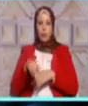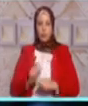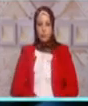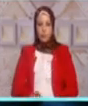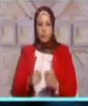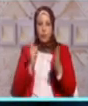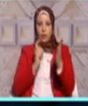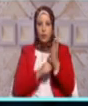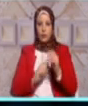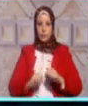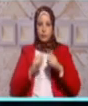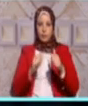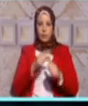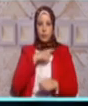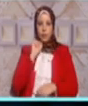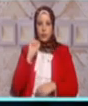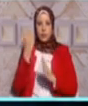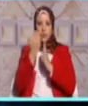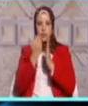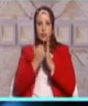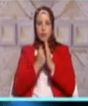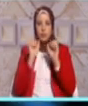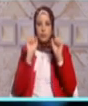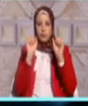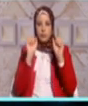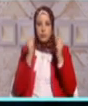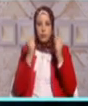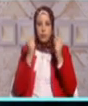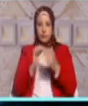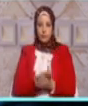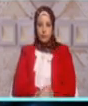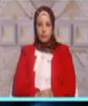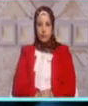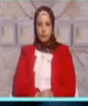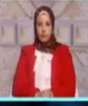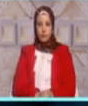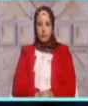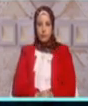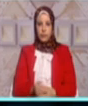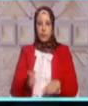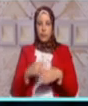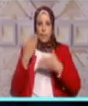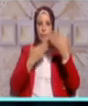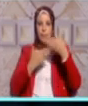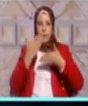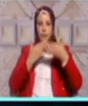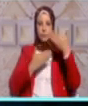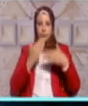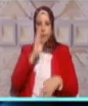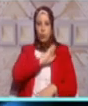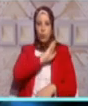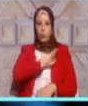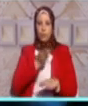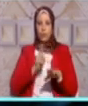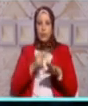يتعلق بالتنسيق لترشيد الإنارة على بعض المباني الحكومية مثلا إقامة